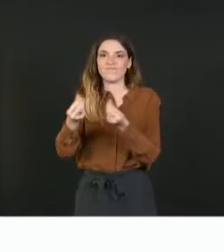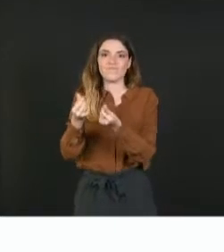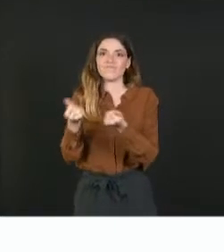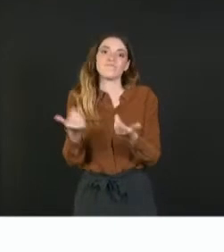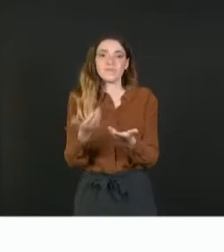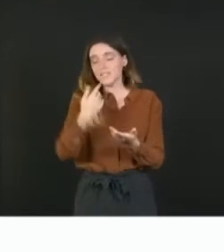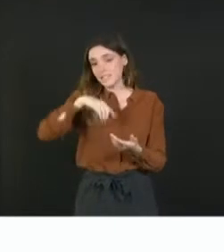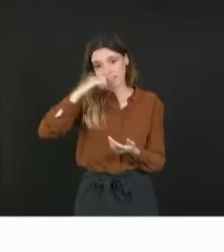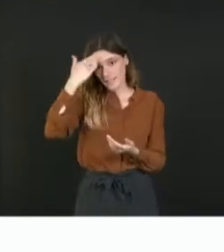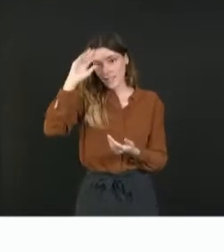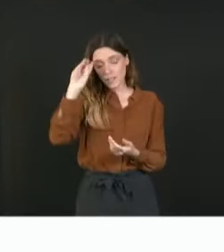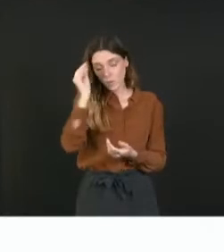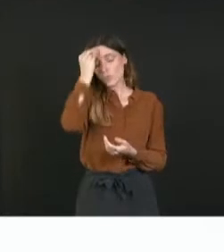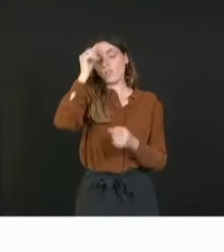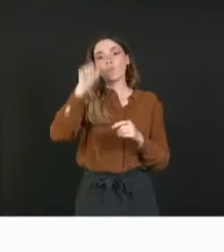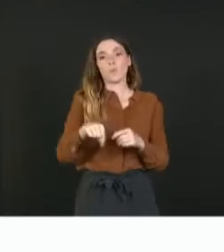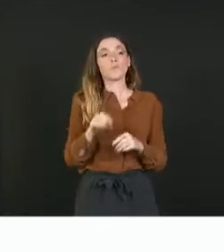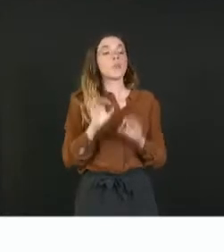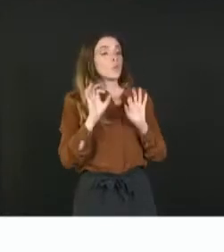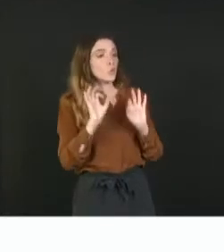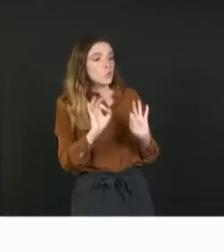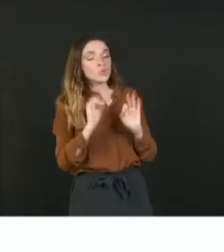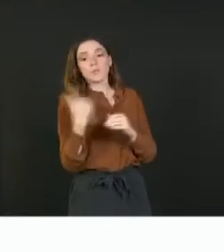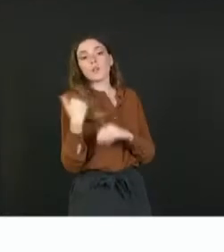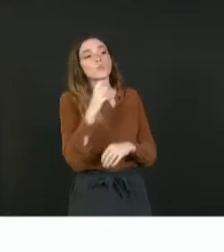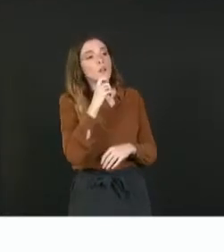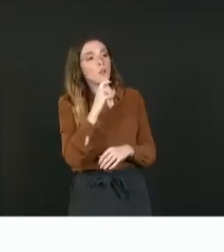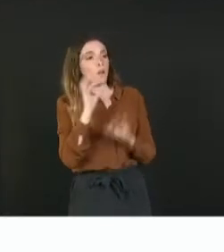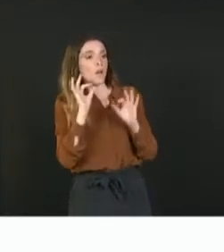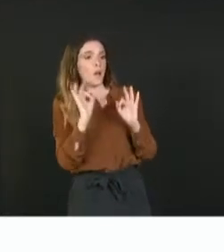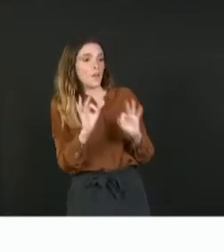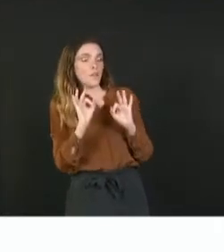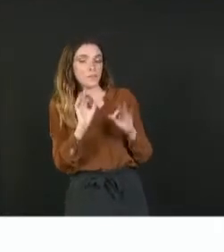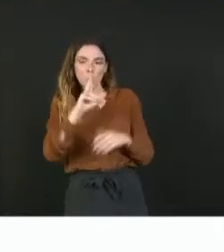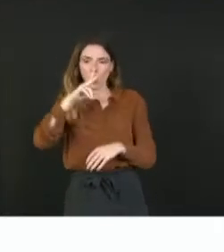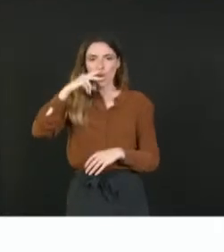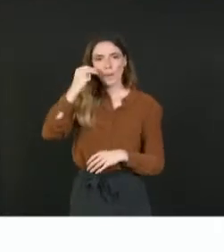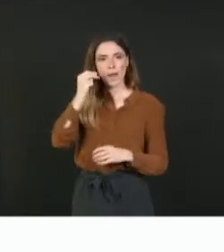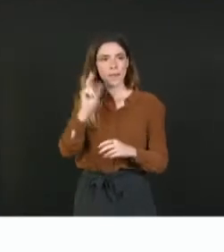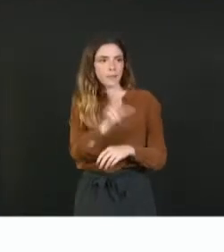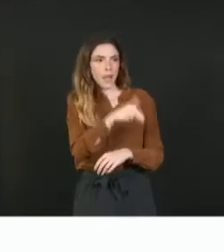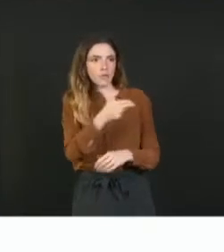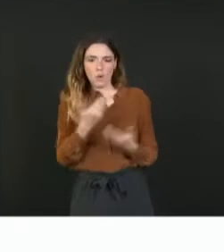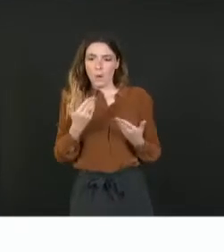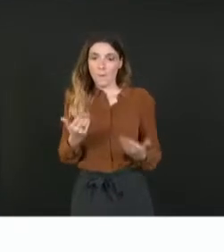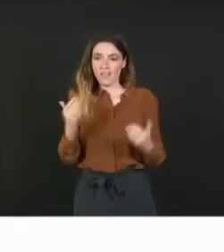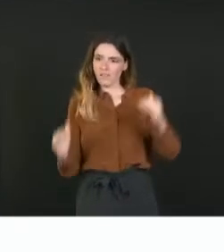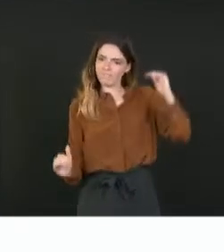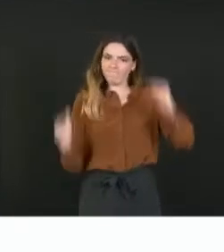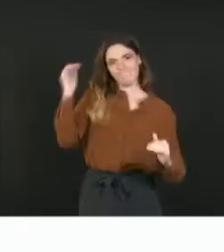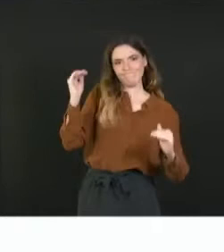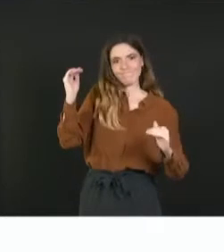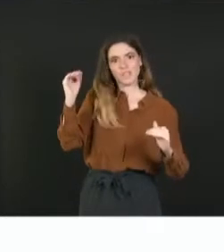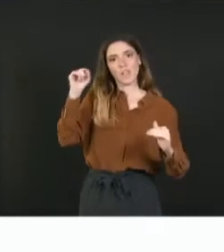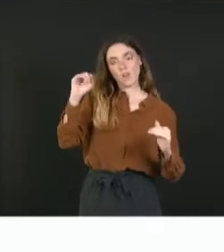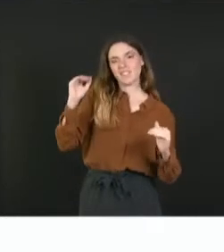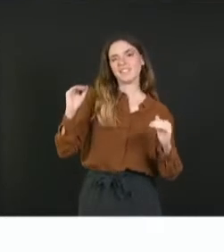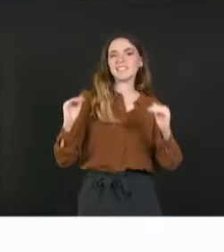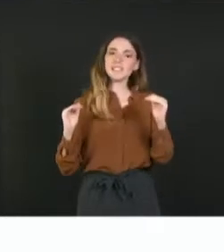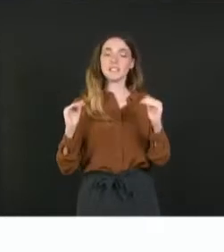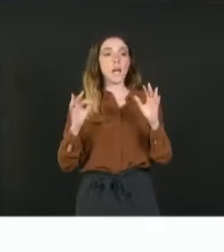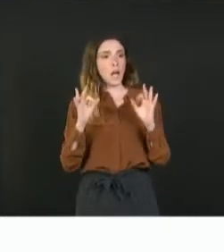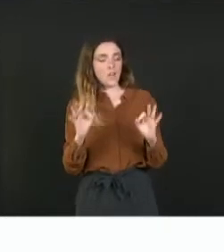de l'humain au-dessus de la nature. Et tout à l'heure, dans votre première intervention, vous avez utilisé le terme de vivant. Est-ce que là aussi, il